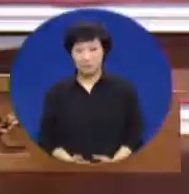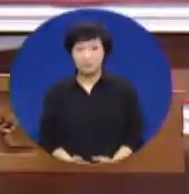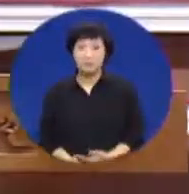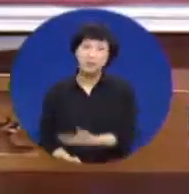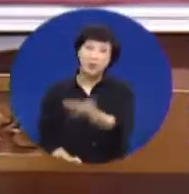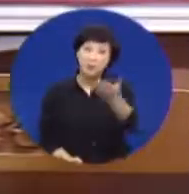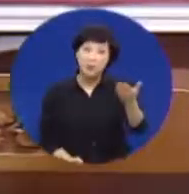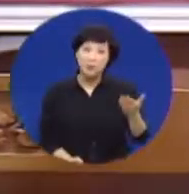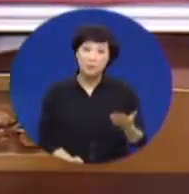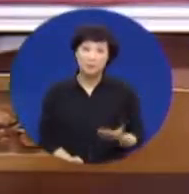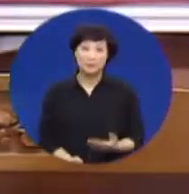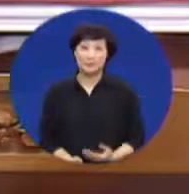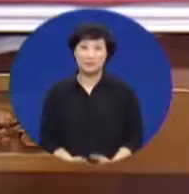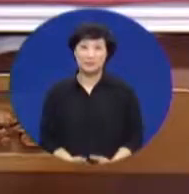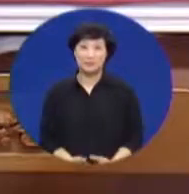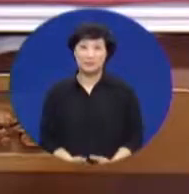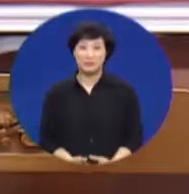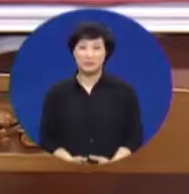여러분